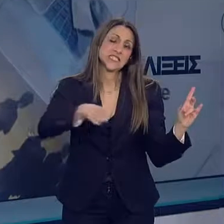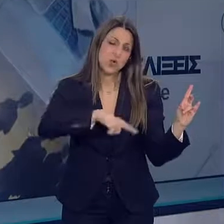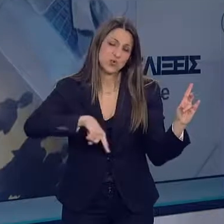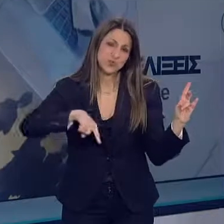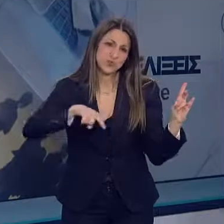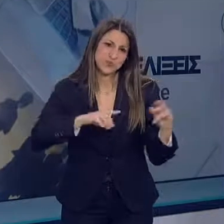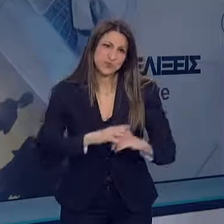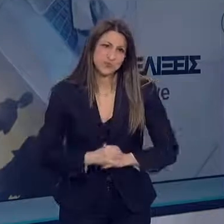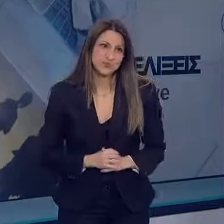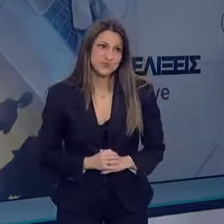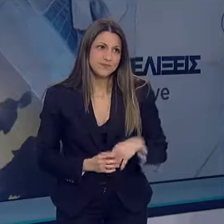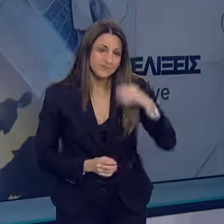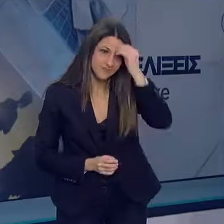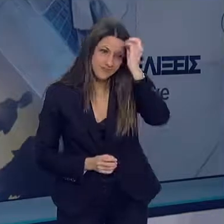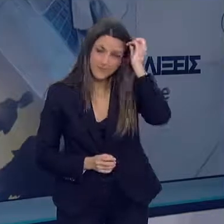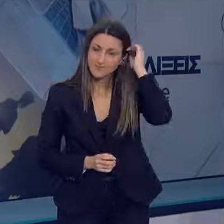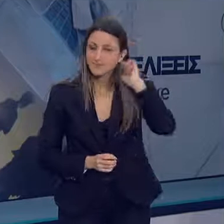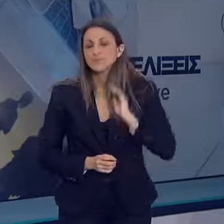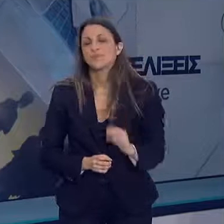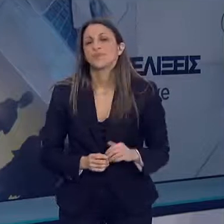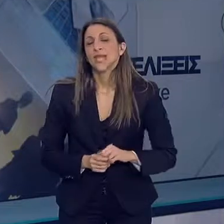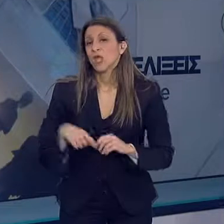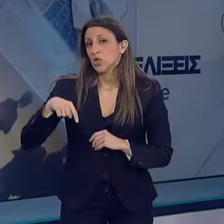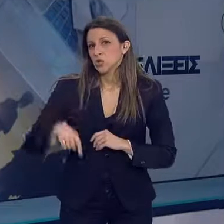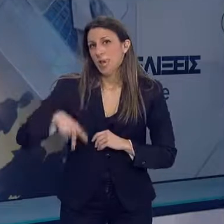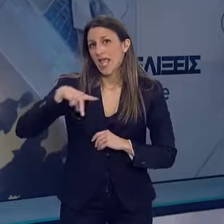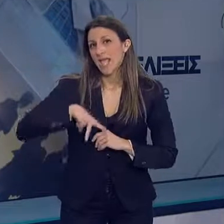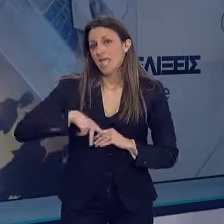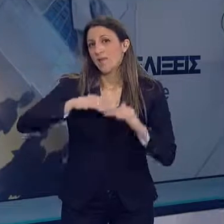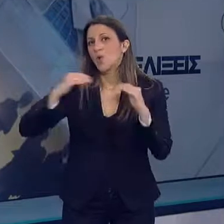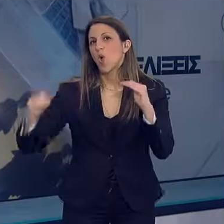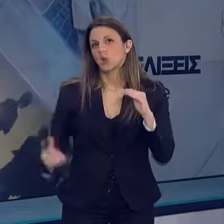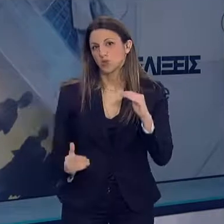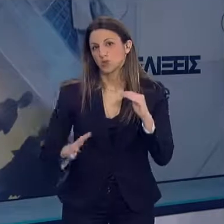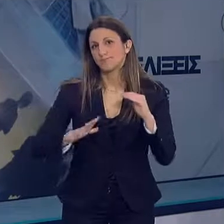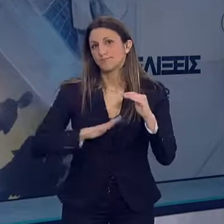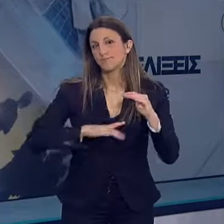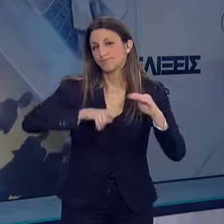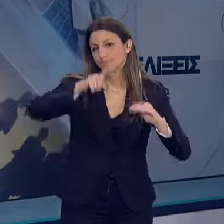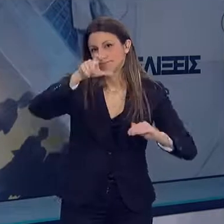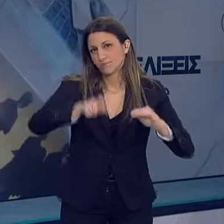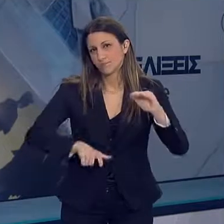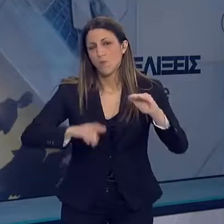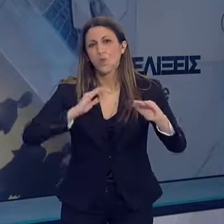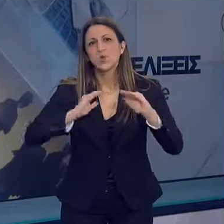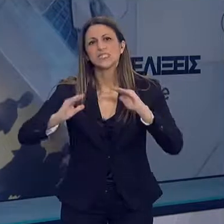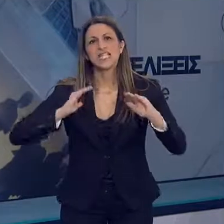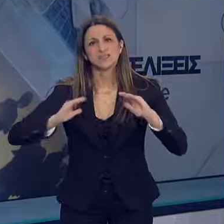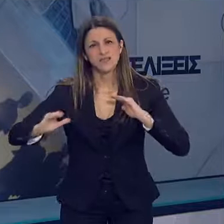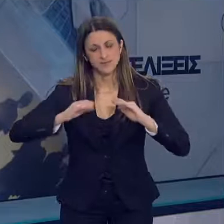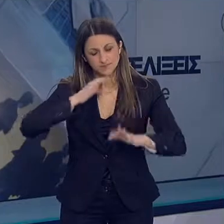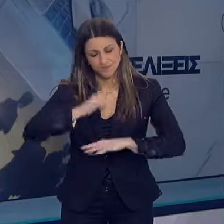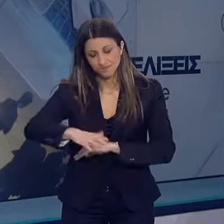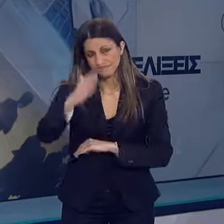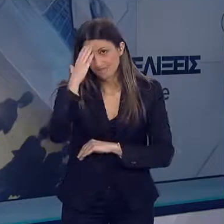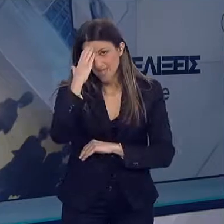Ευχαριστούμε, κύριε καθηγητά. Το λόγο έχει ο κύριος Χαρδαλιάς. Καλησπέρα σας από την Πολιτική Προστασία. Διανύουμε την εβδομάδα των